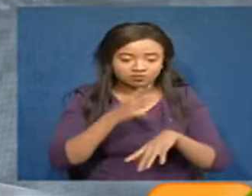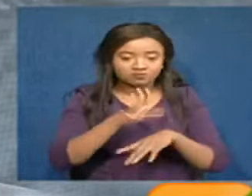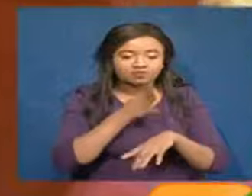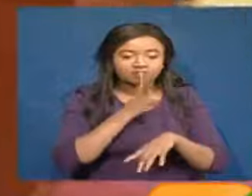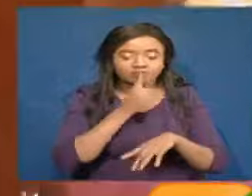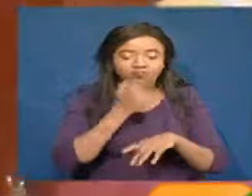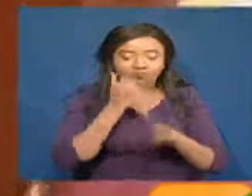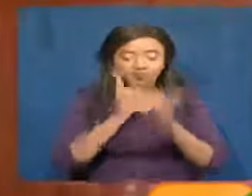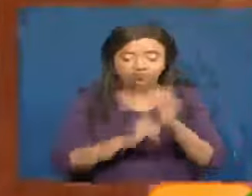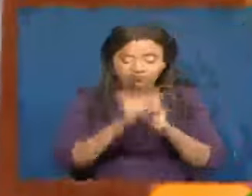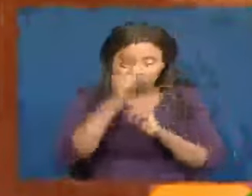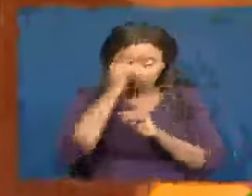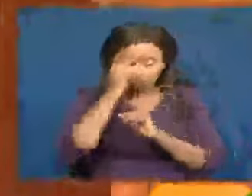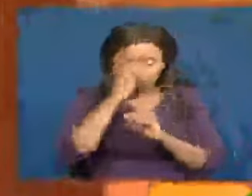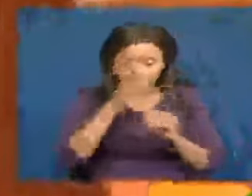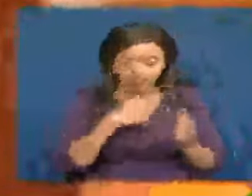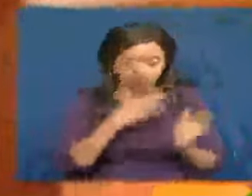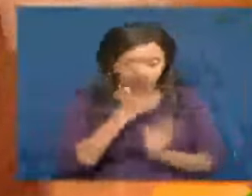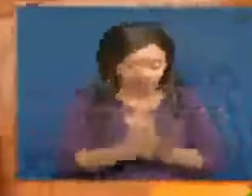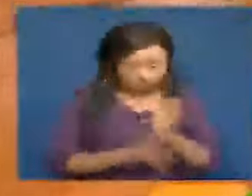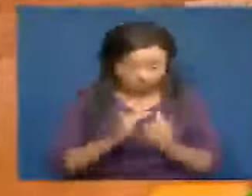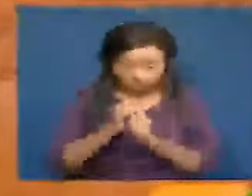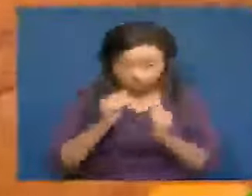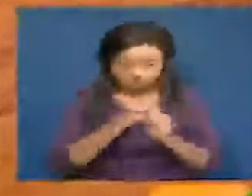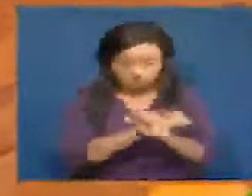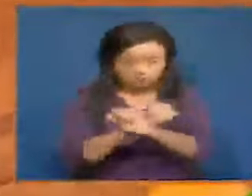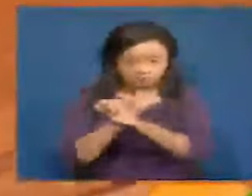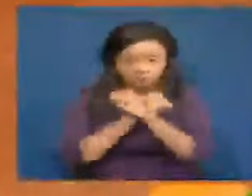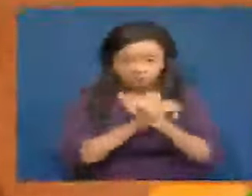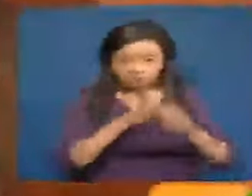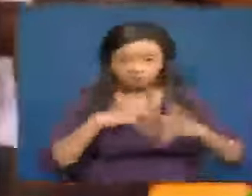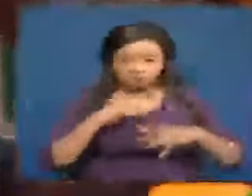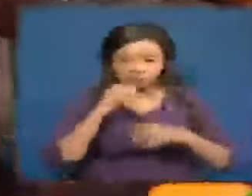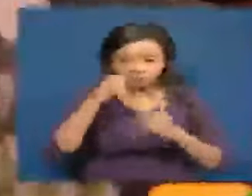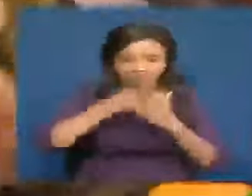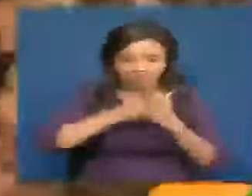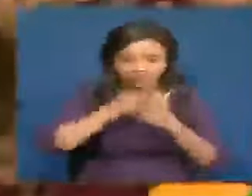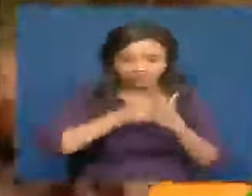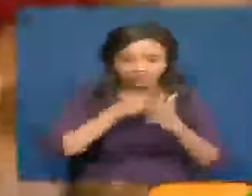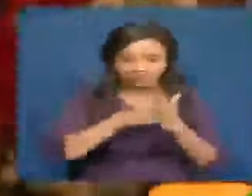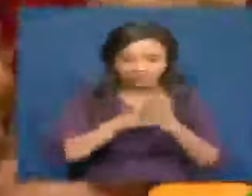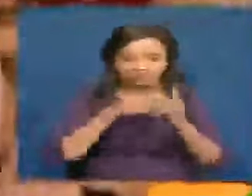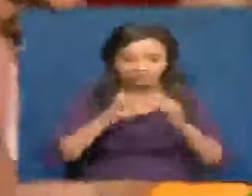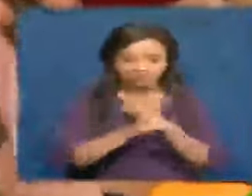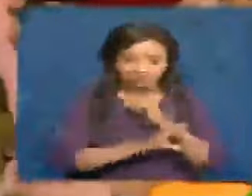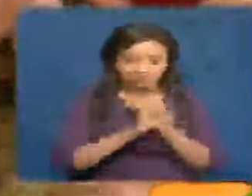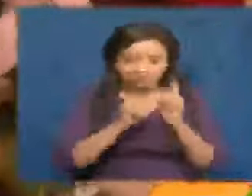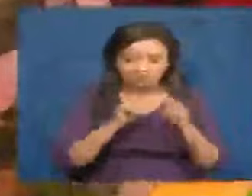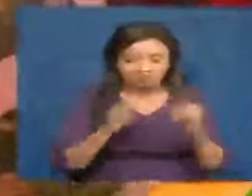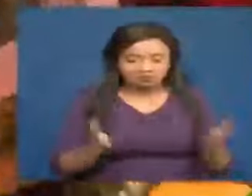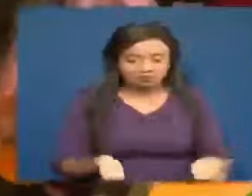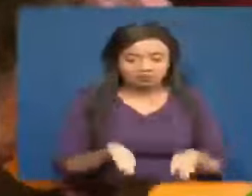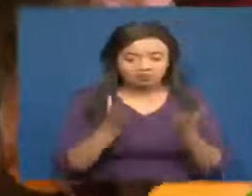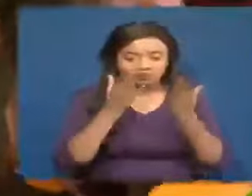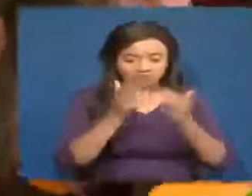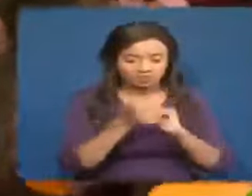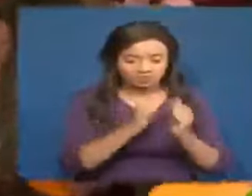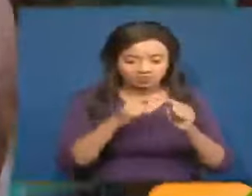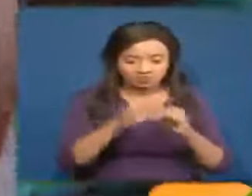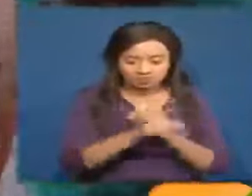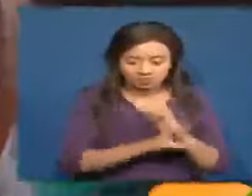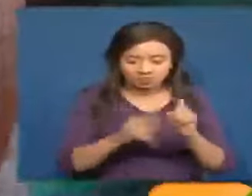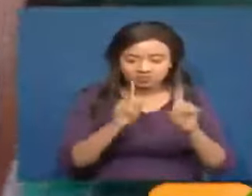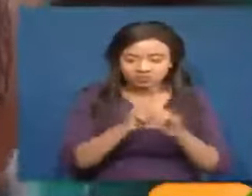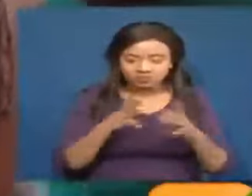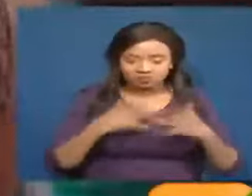kwamba serikali imeweka mikakati ya kuwalinda wale ambao wameletea taifa hili sifa pamoja na kuimarisha michezo nchini. Waliokuwa wachezaji wa mpira